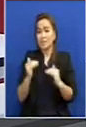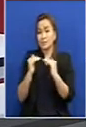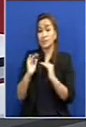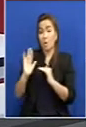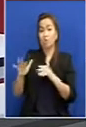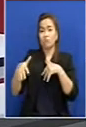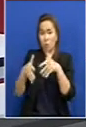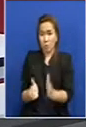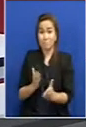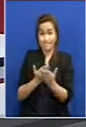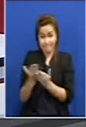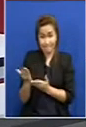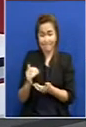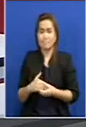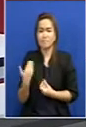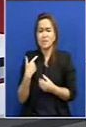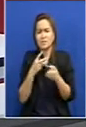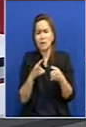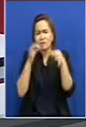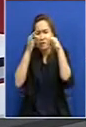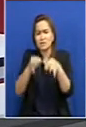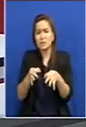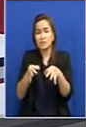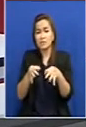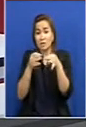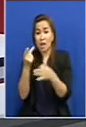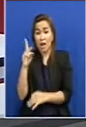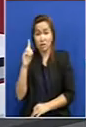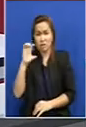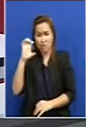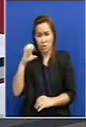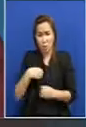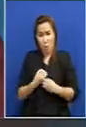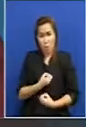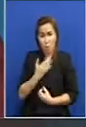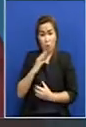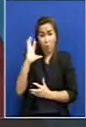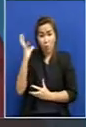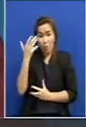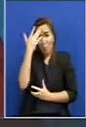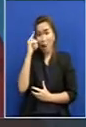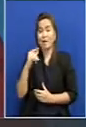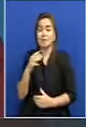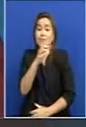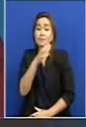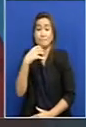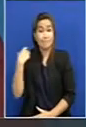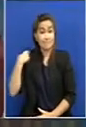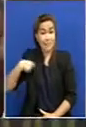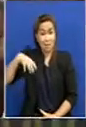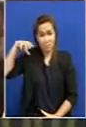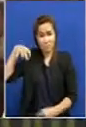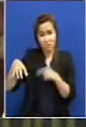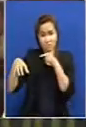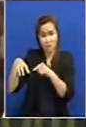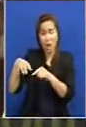เราไปดูการตัดสินคดีที่น่าตกใจที่สุดครั้งหนึ่งในโลกเลยนะคะเพราะว่าศาลไคโรของอียิปต์ประกาศตัดสิน